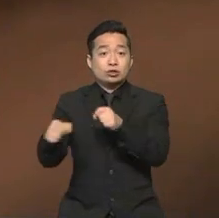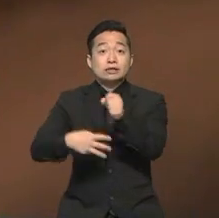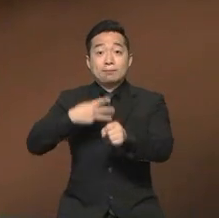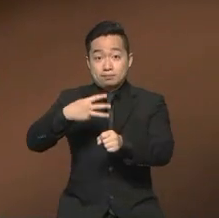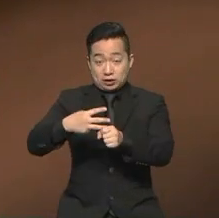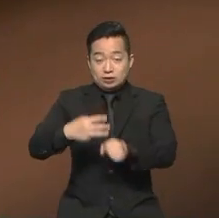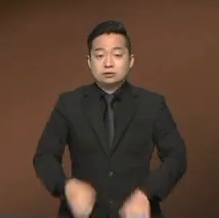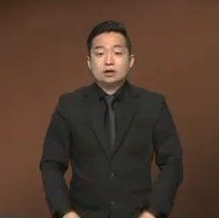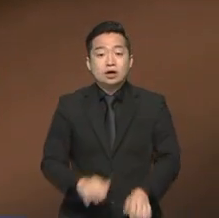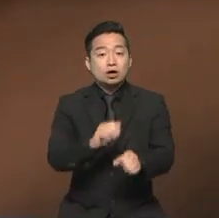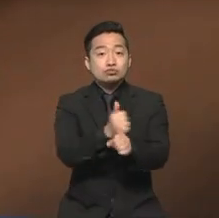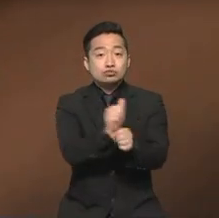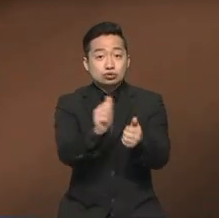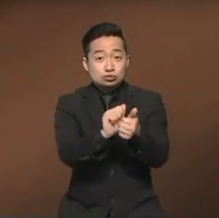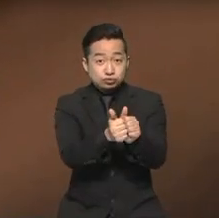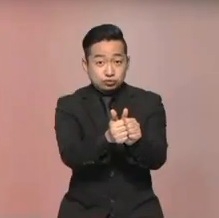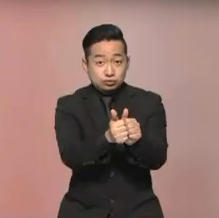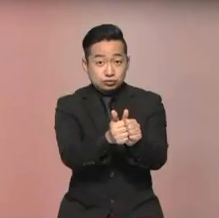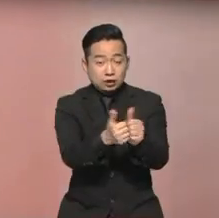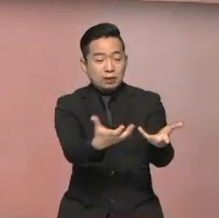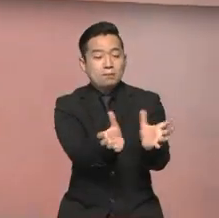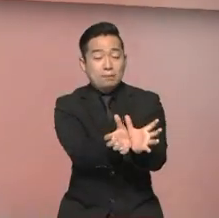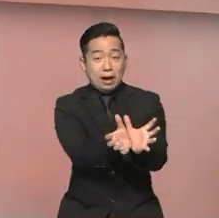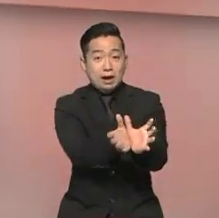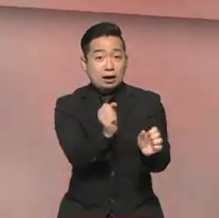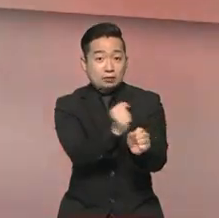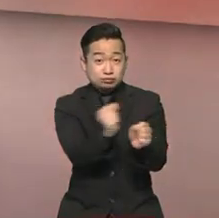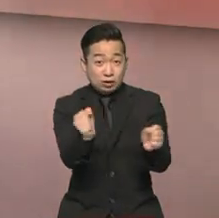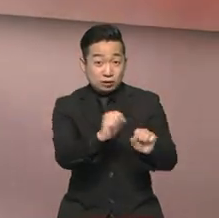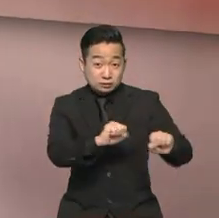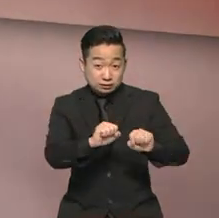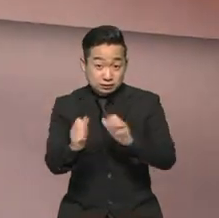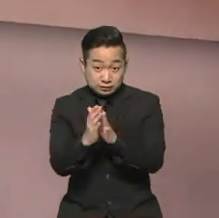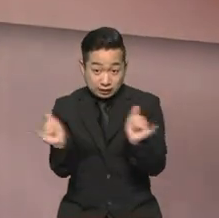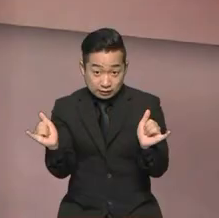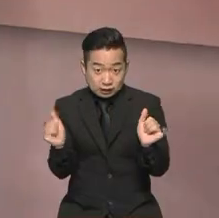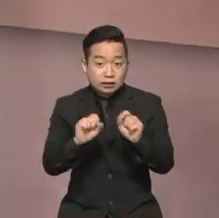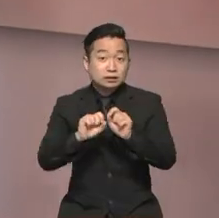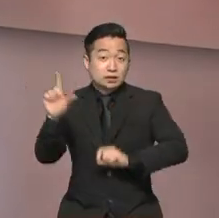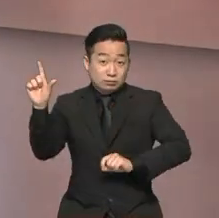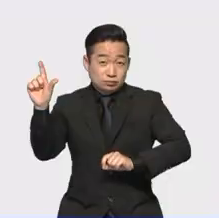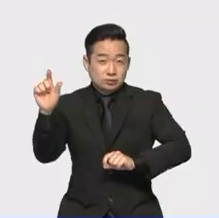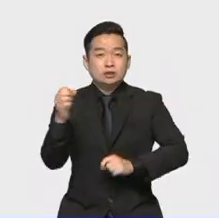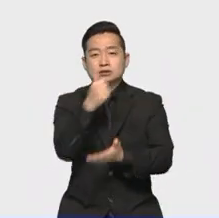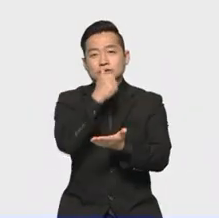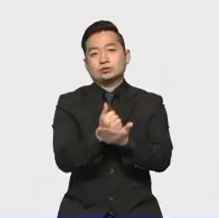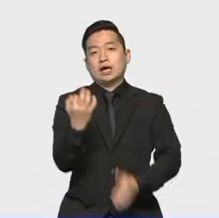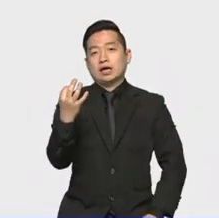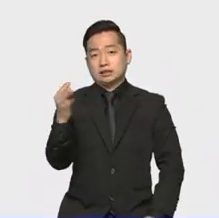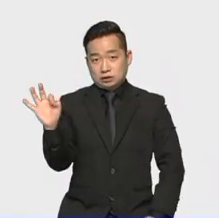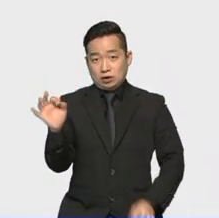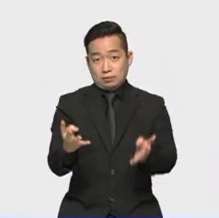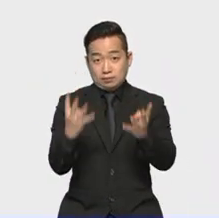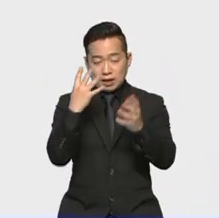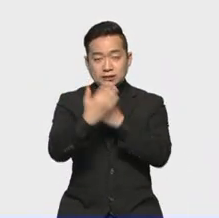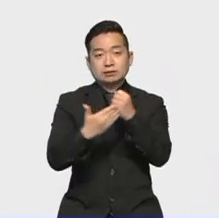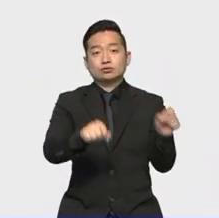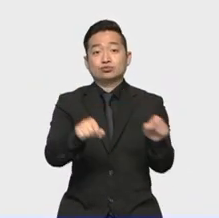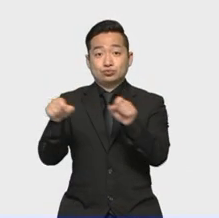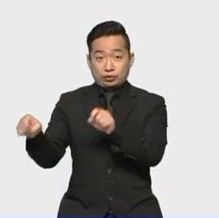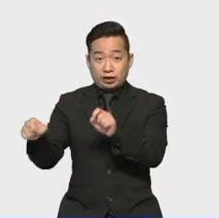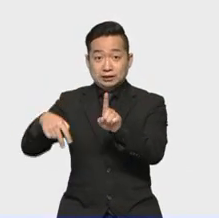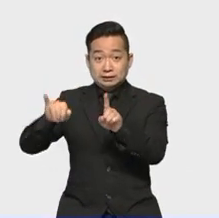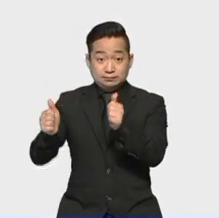주가 조작을 실행한 이른바 선수 일당에게도 대부분 징역형에 집행유예를 선고했습니다. 그 이유에 대해 1심